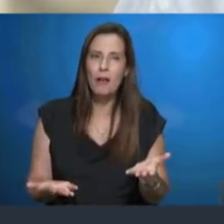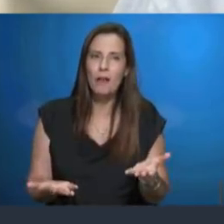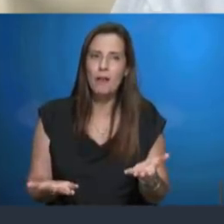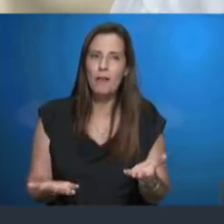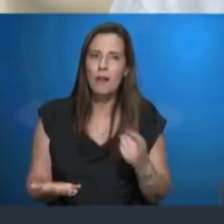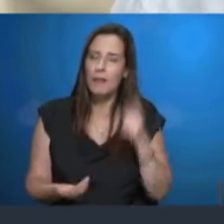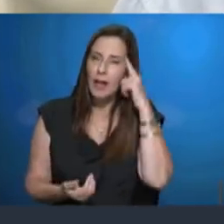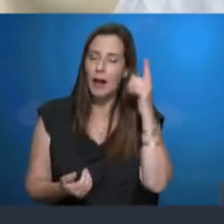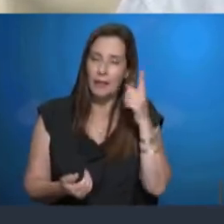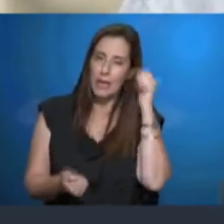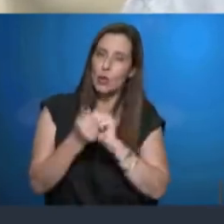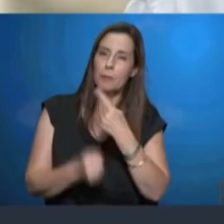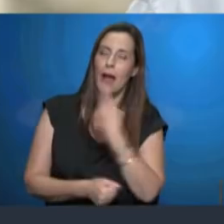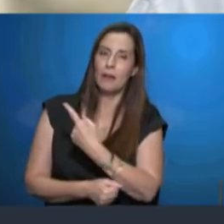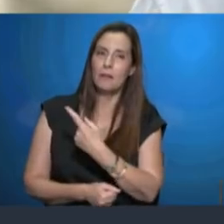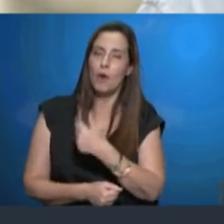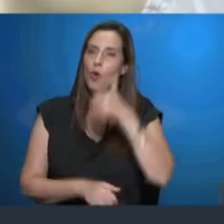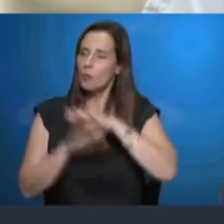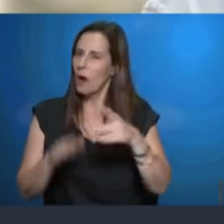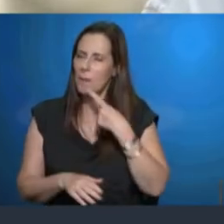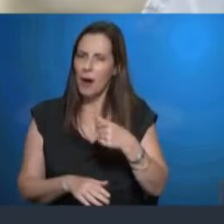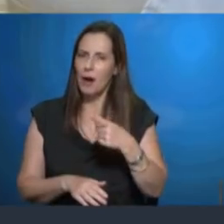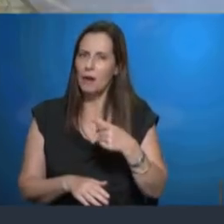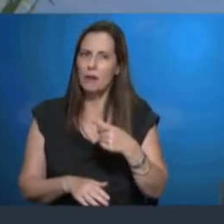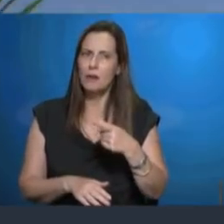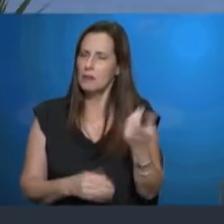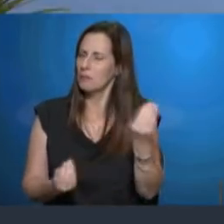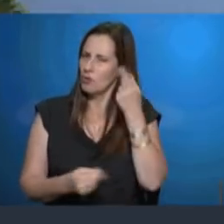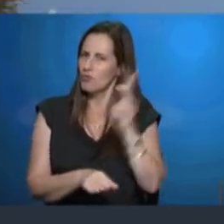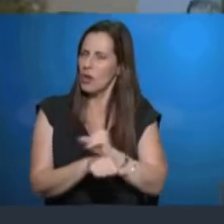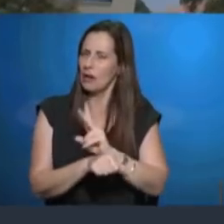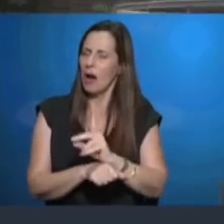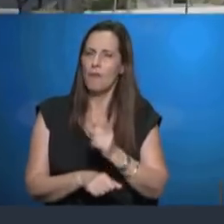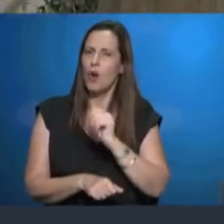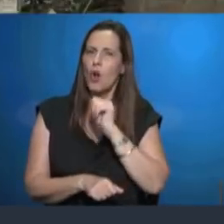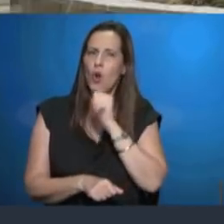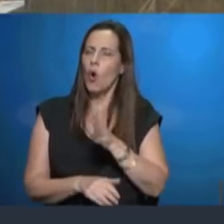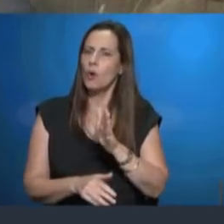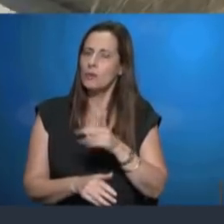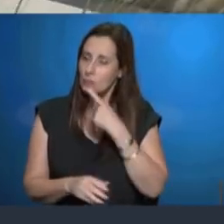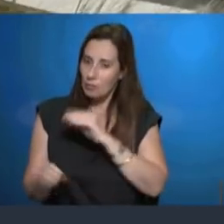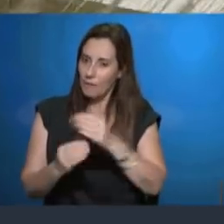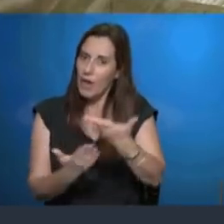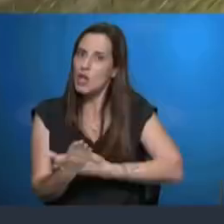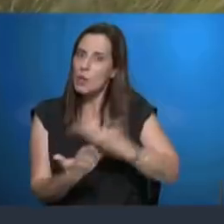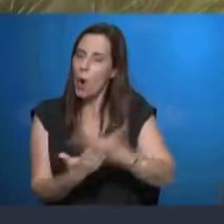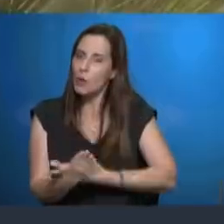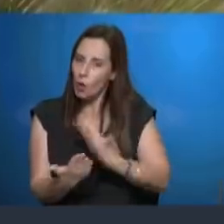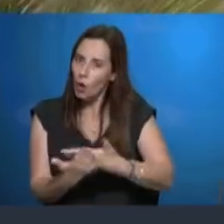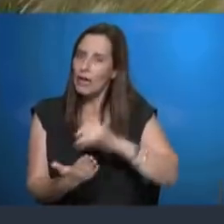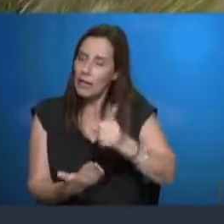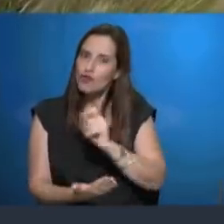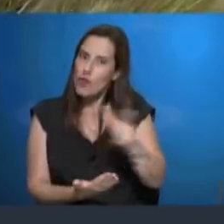תראה אידיוט אם תבקש. אבוטבול מסר שמדובר בהמצאה שקרית, אבל סירב להצעתנו להעביר חשבוניות המוכיחות כי